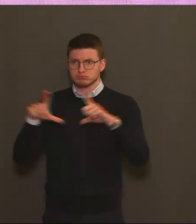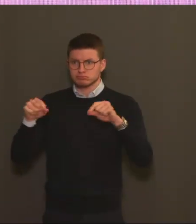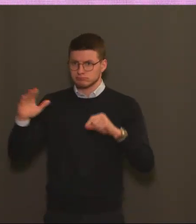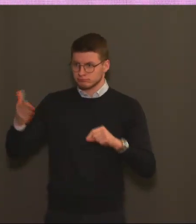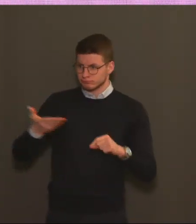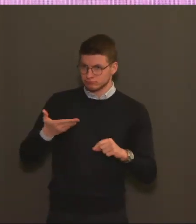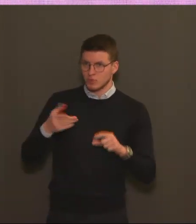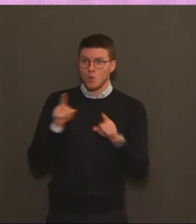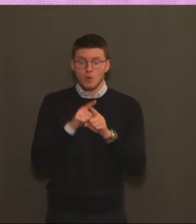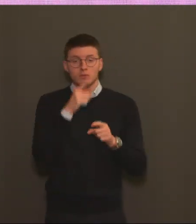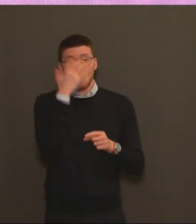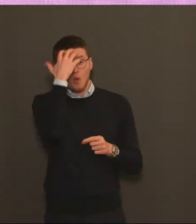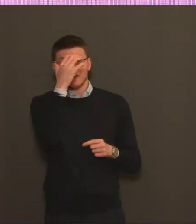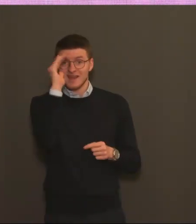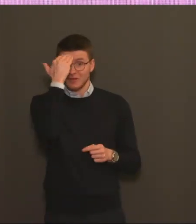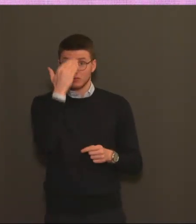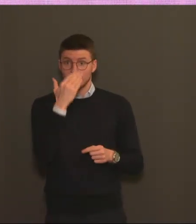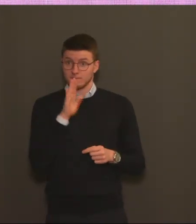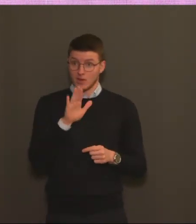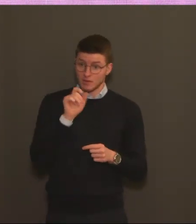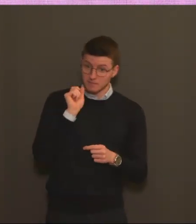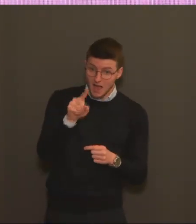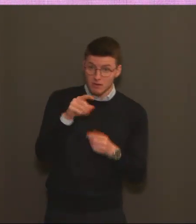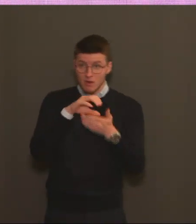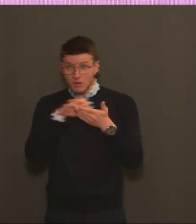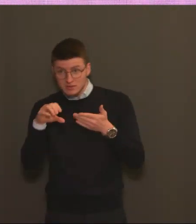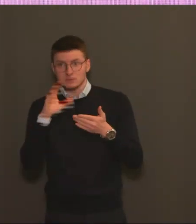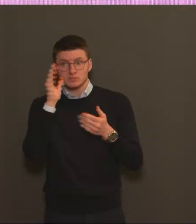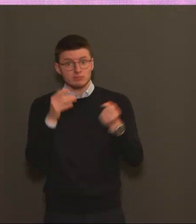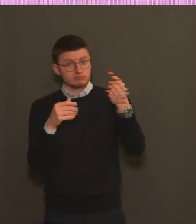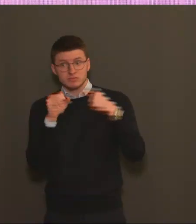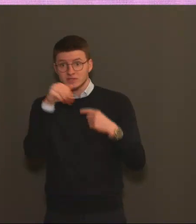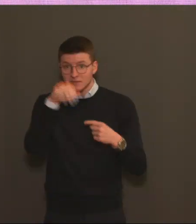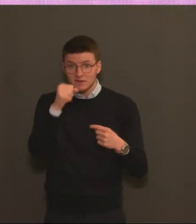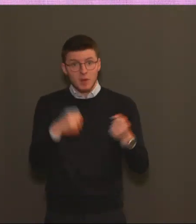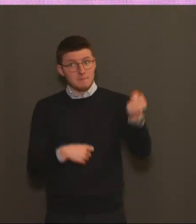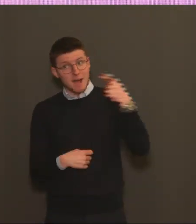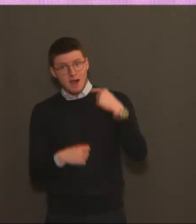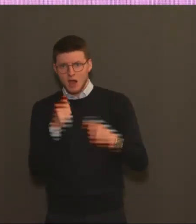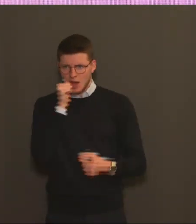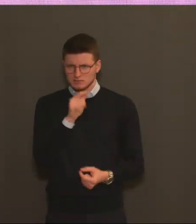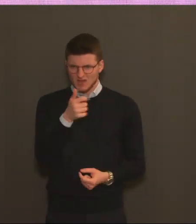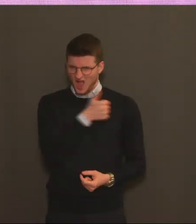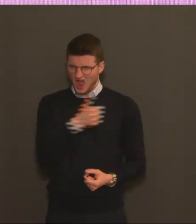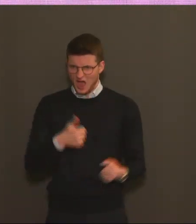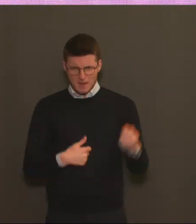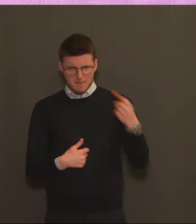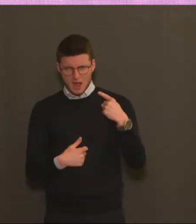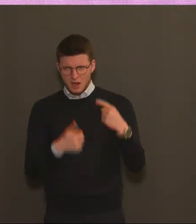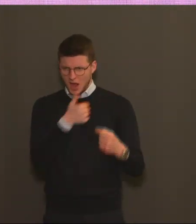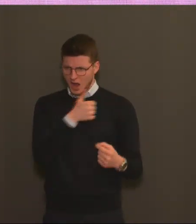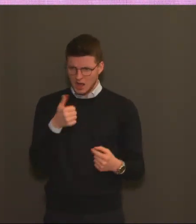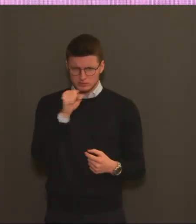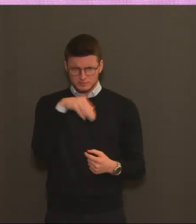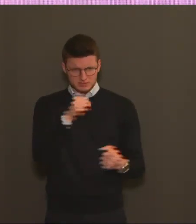sms of e-mail. Als je enkel een bericht krijgt per e-mail of sms, dan is dit verdacht.